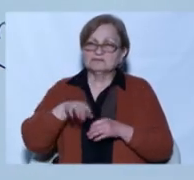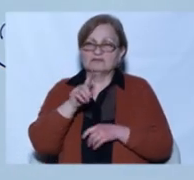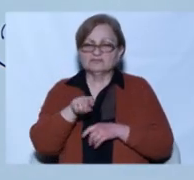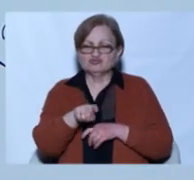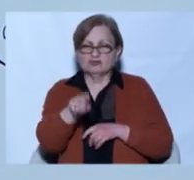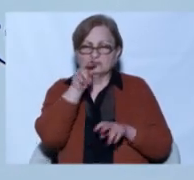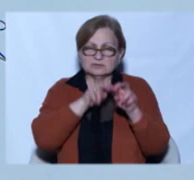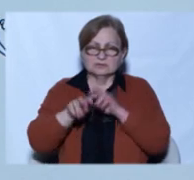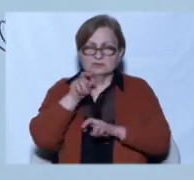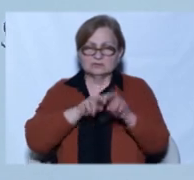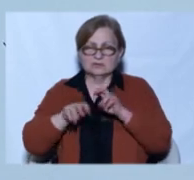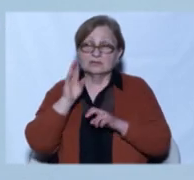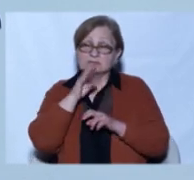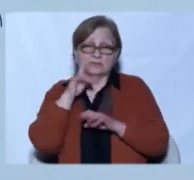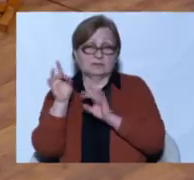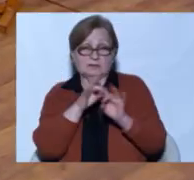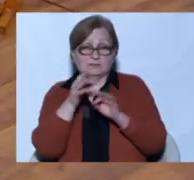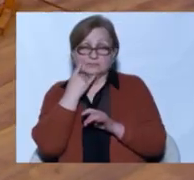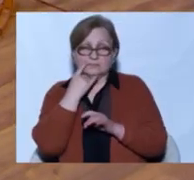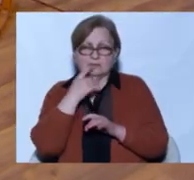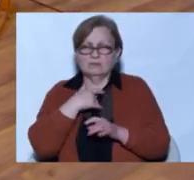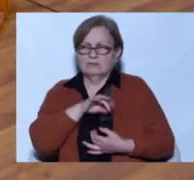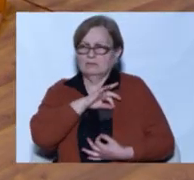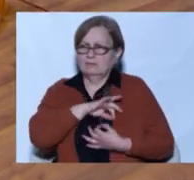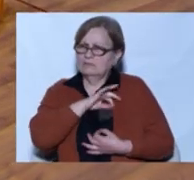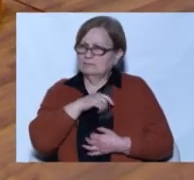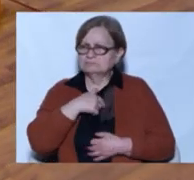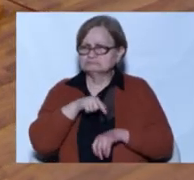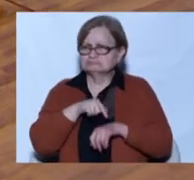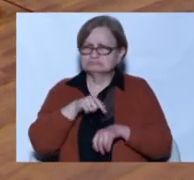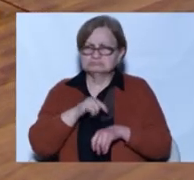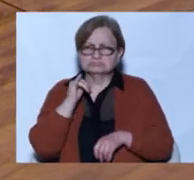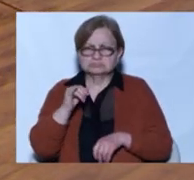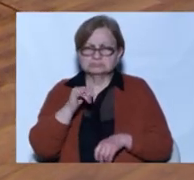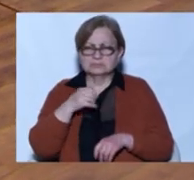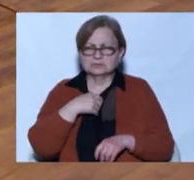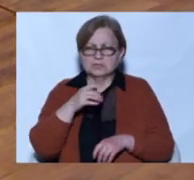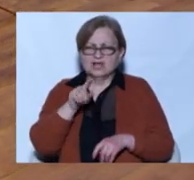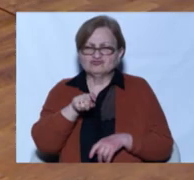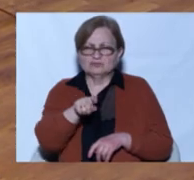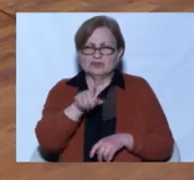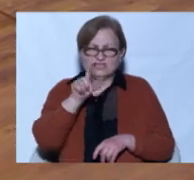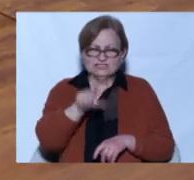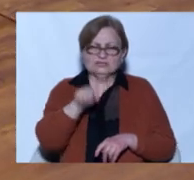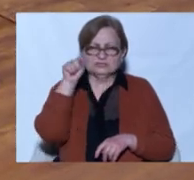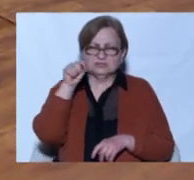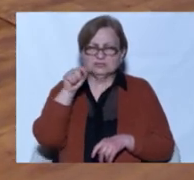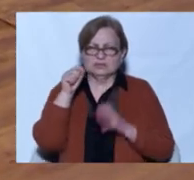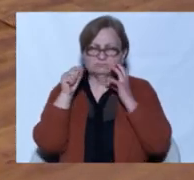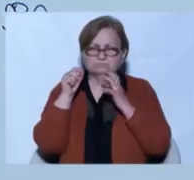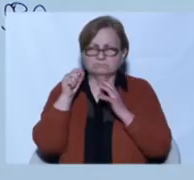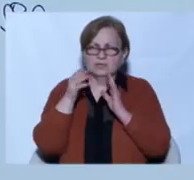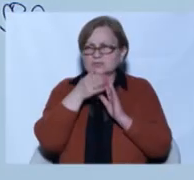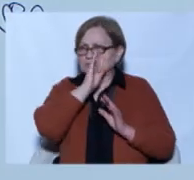ხანში მოუსვენრობამ შემიპყრო. გული ცუც მიგრძნობდა. ყველაზე მსუქან ჭიაყელას პირი დავავლე და